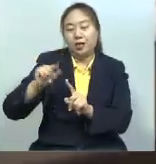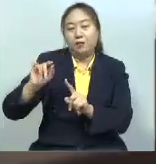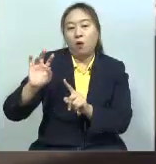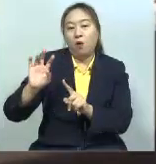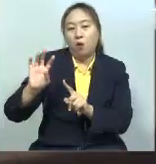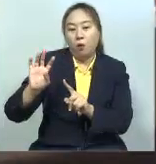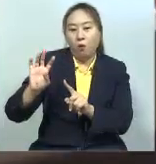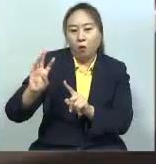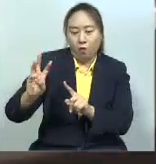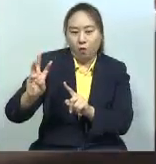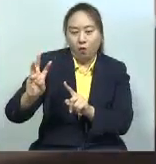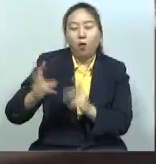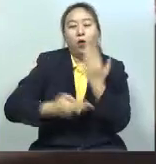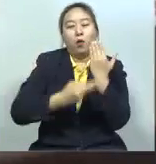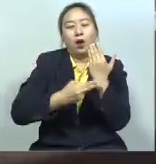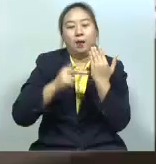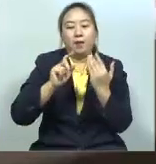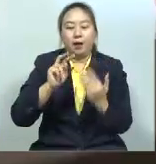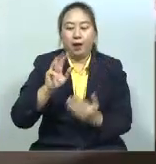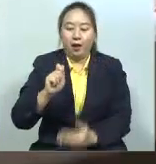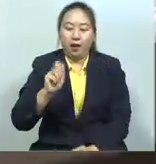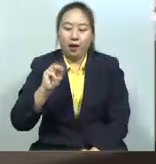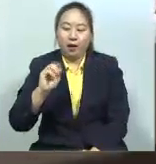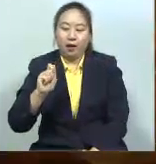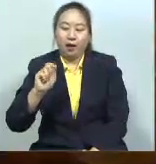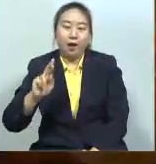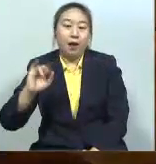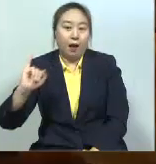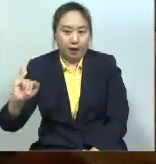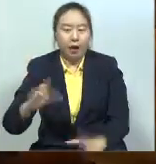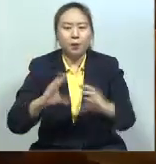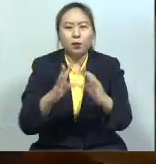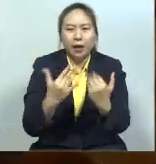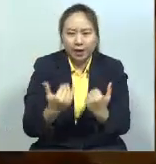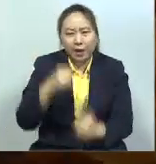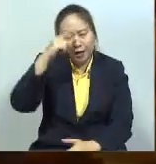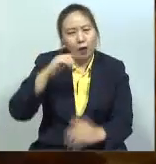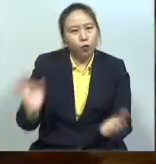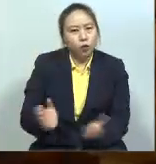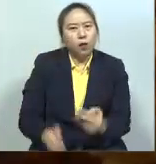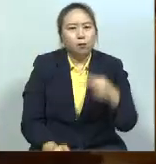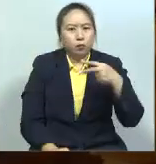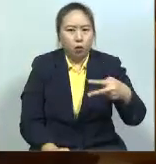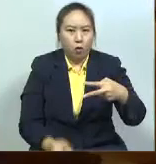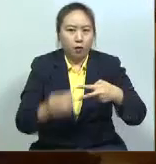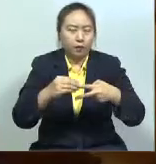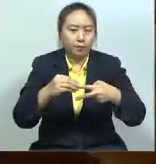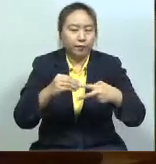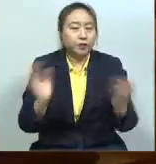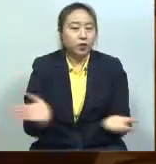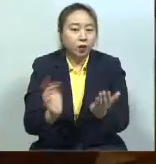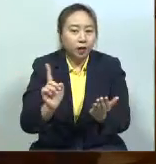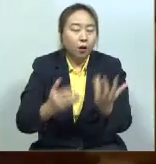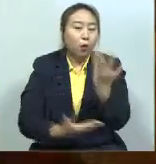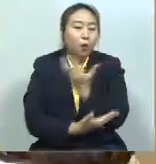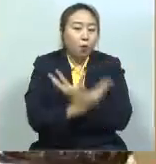มารีวอเตอร์เกตกรุงเทพมหานครค่ะซึ่งการประชุมครั้งนี้ไทยจะเน้นส่งเสริม2ประเด็นหลักคือการส่งเสริมการ